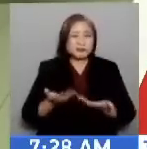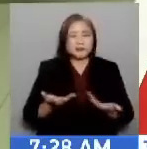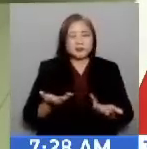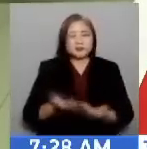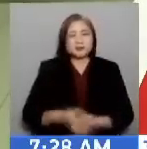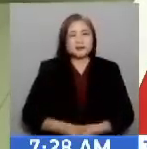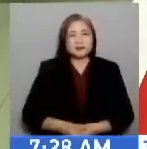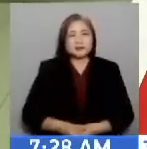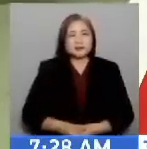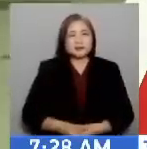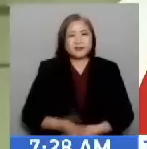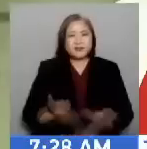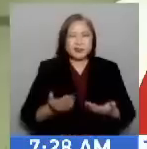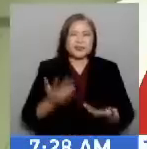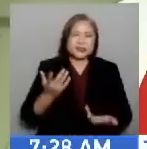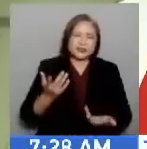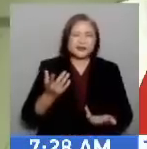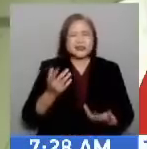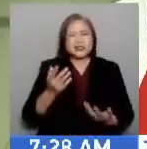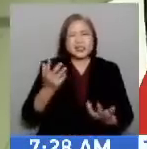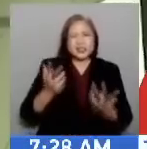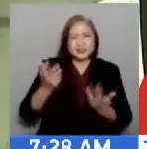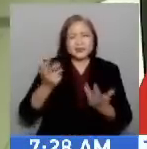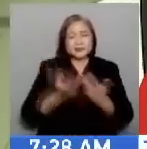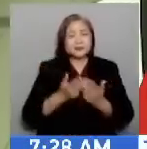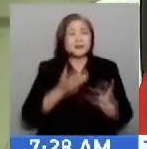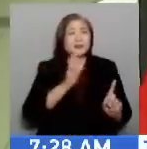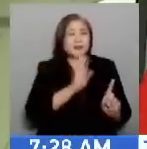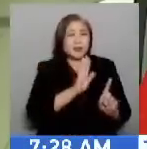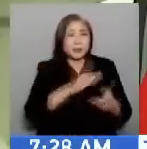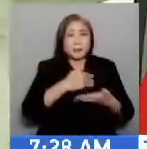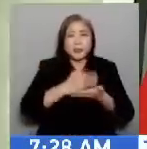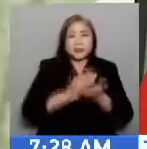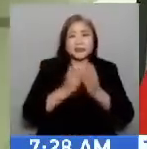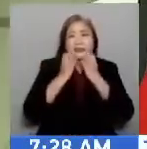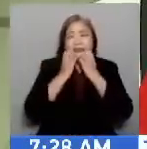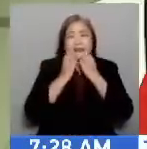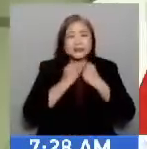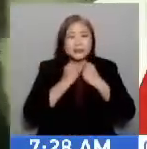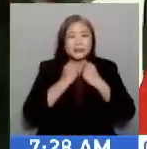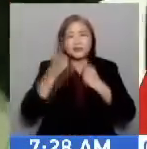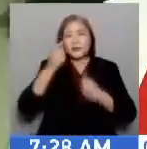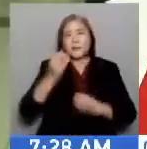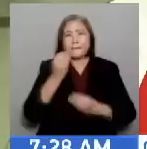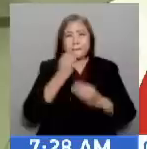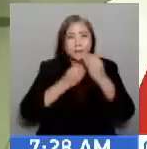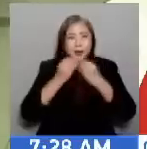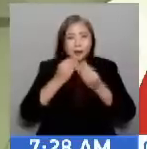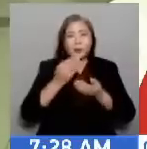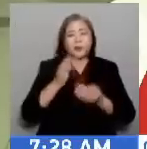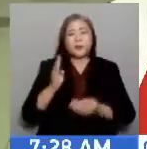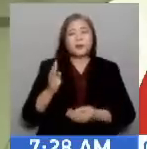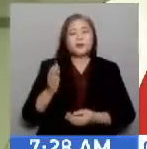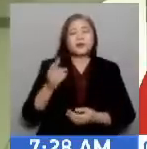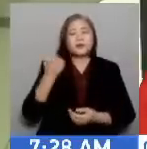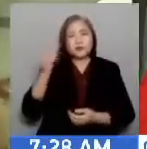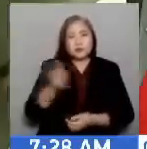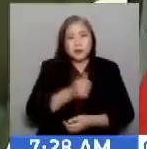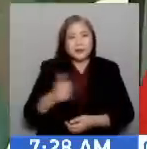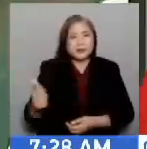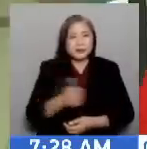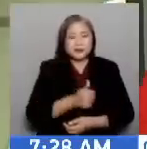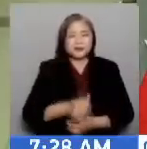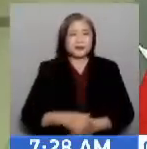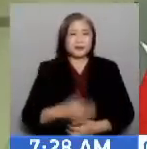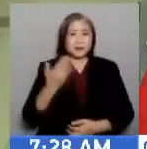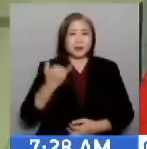Mag-a-adjust pa sila . I-adjust nila yung budget nila sa baon, sa pamasahe nila. Kasi di naman tren